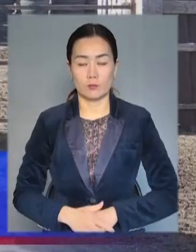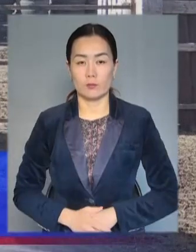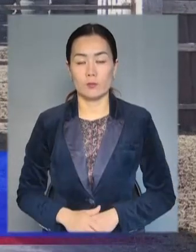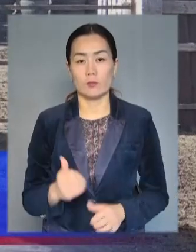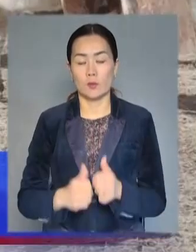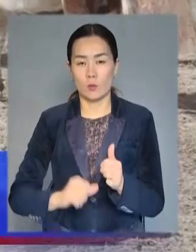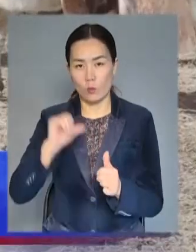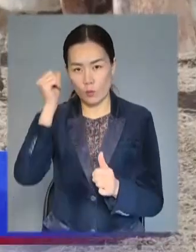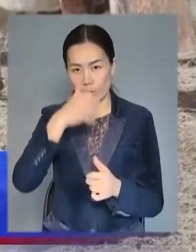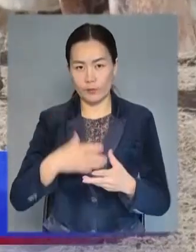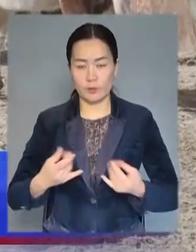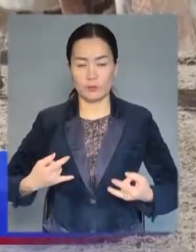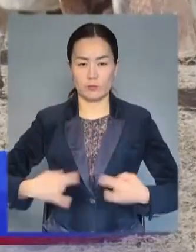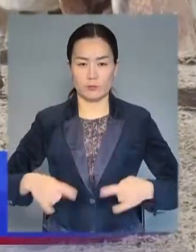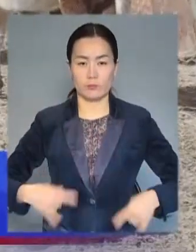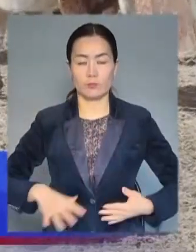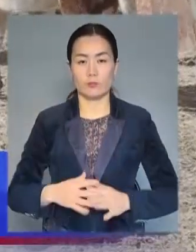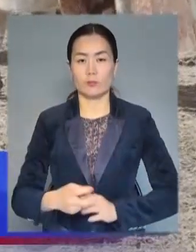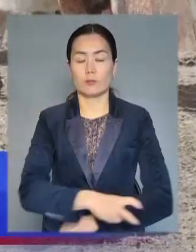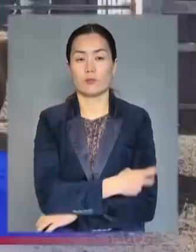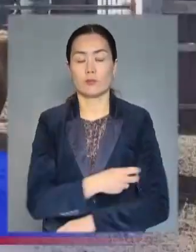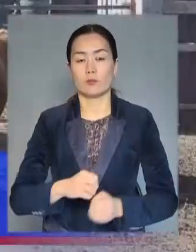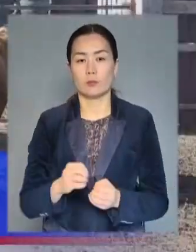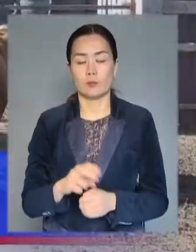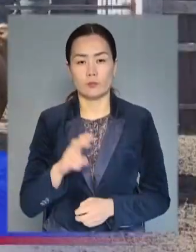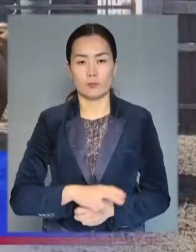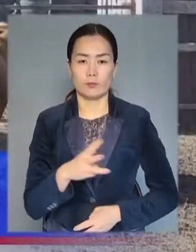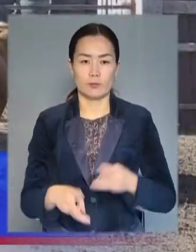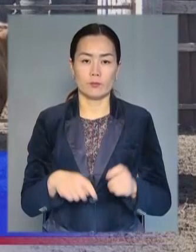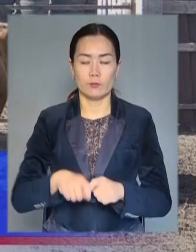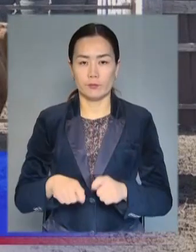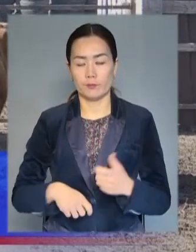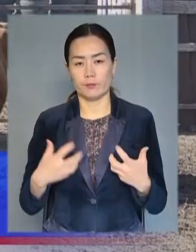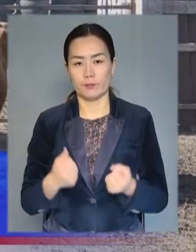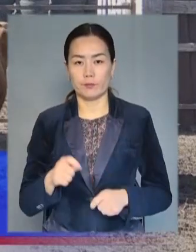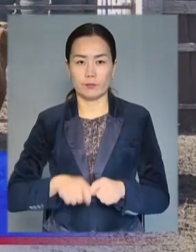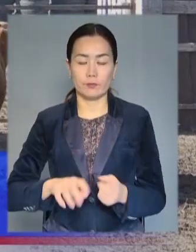Жылда көктемде күзде ауылдың дәрігерлері келіп обработка жасайды.